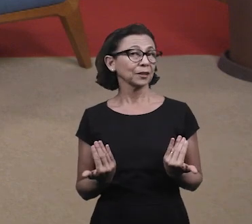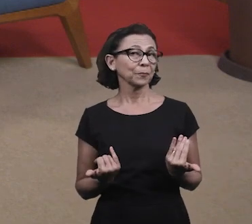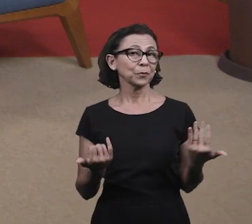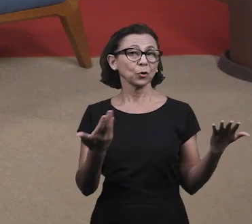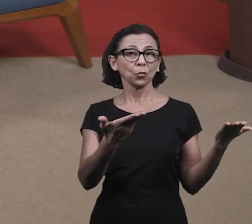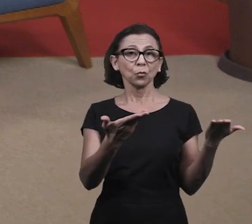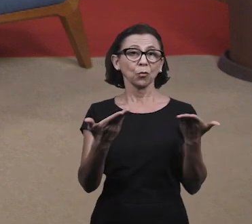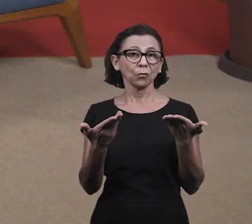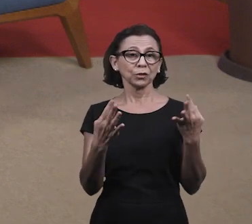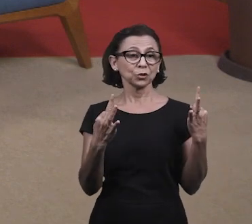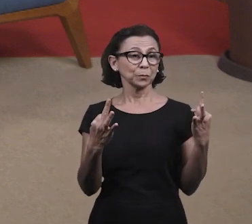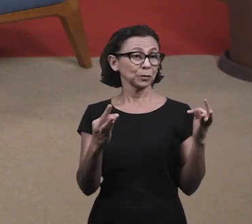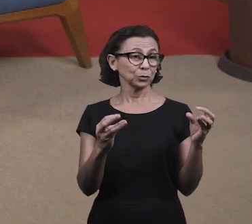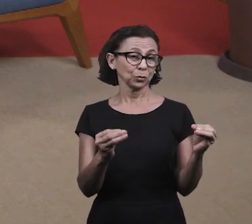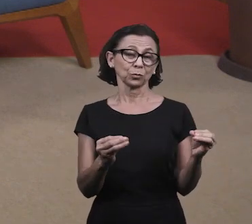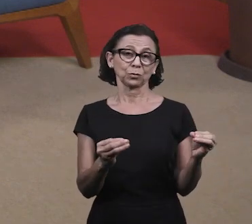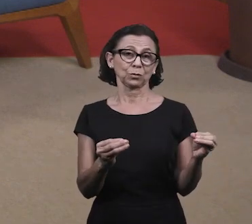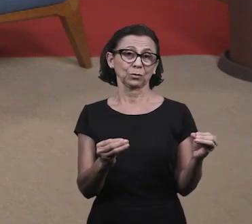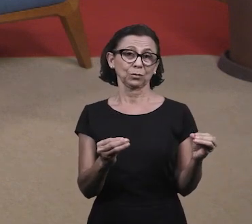moment